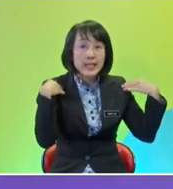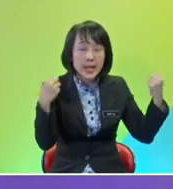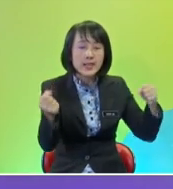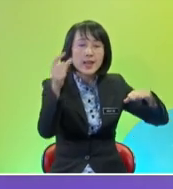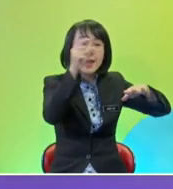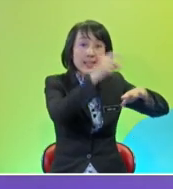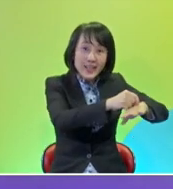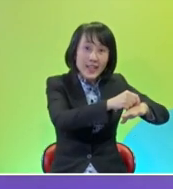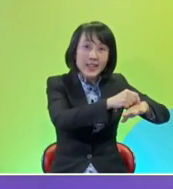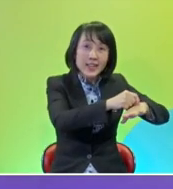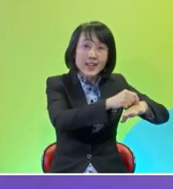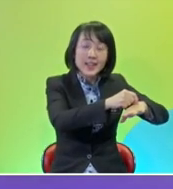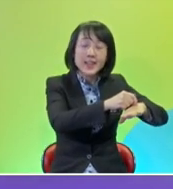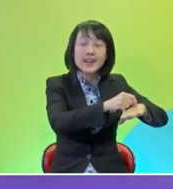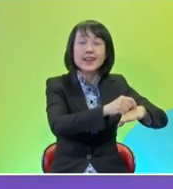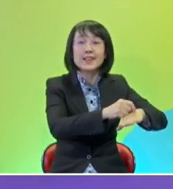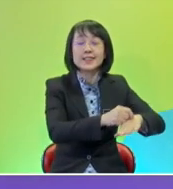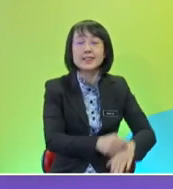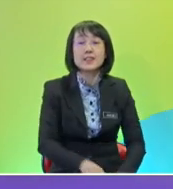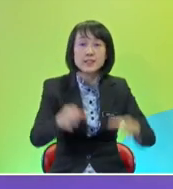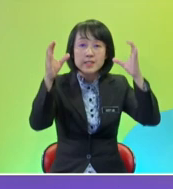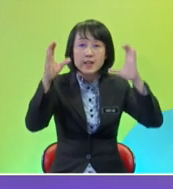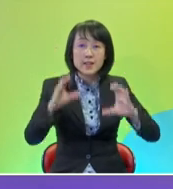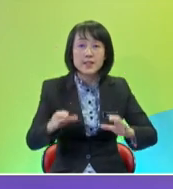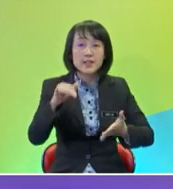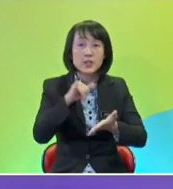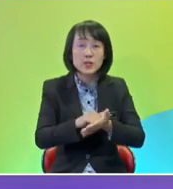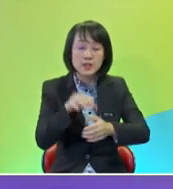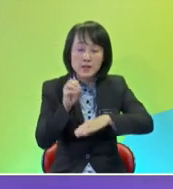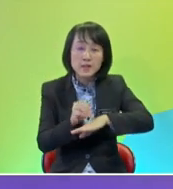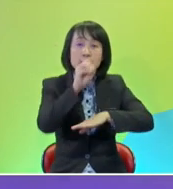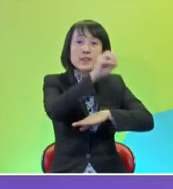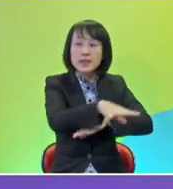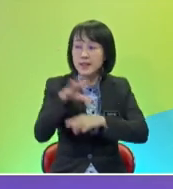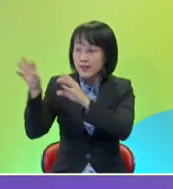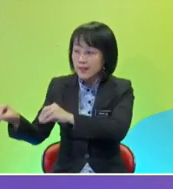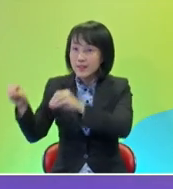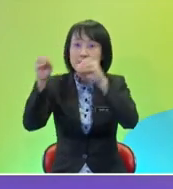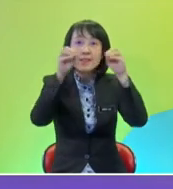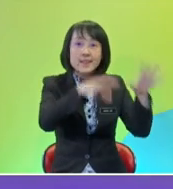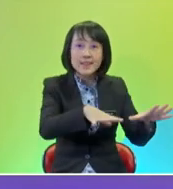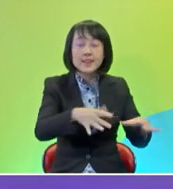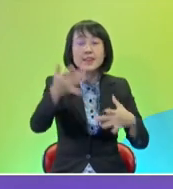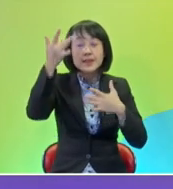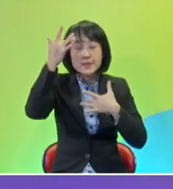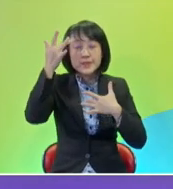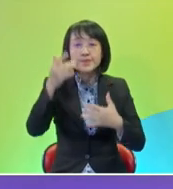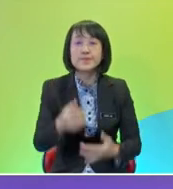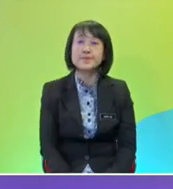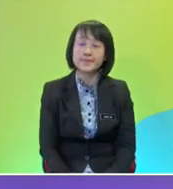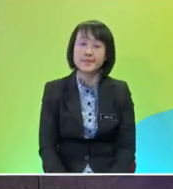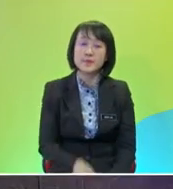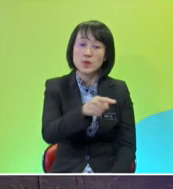sihat. Dengan cara itulah dia boleh menjangkiti orang yang sihat tu untuk mendapat